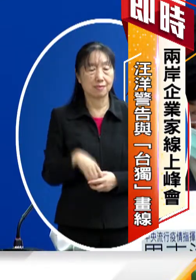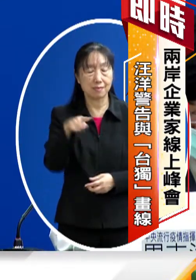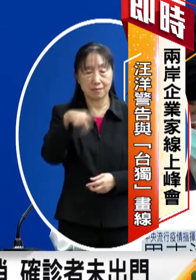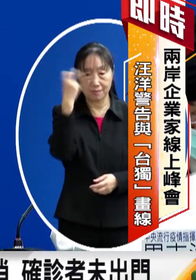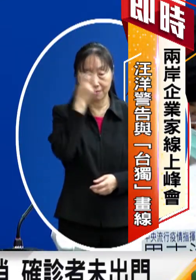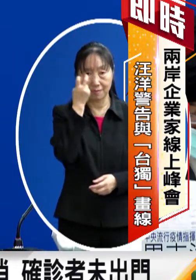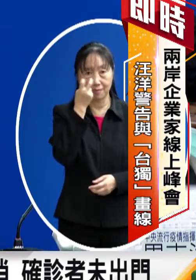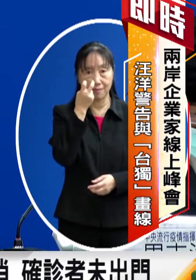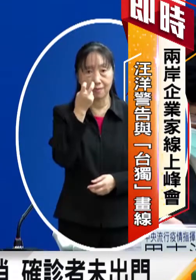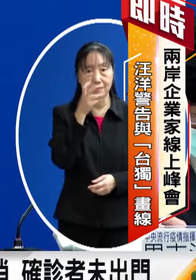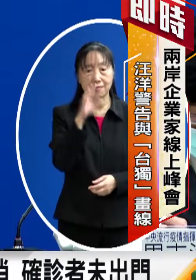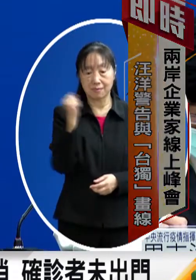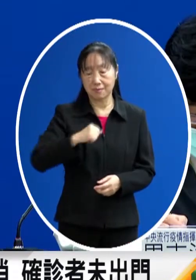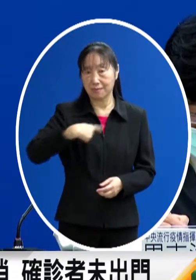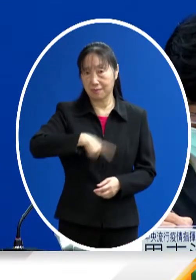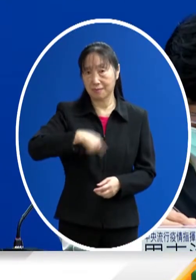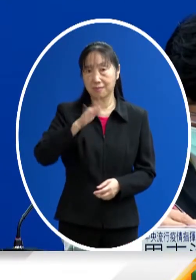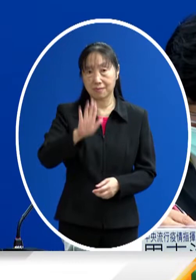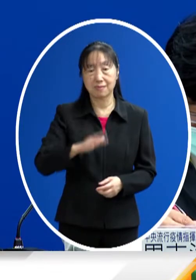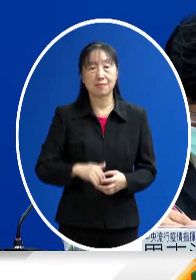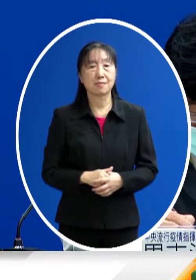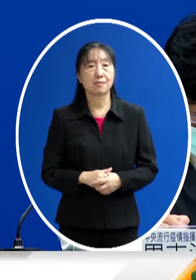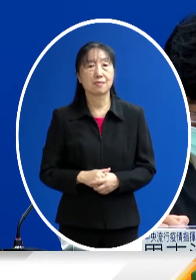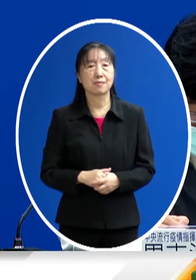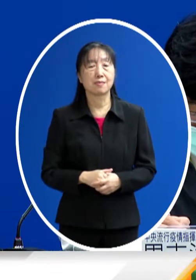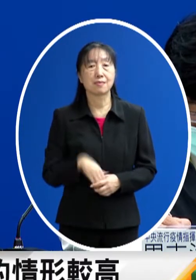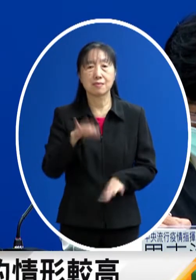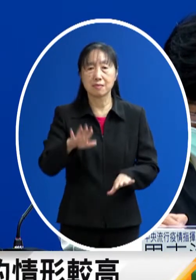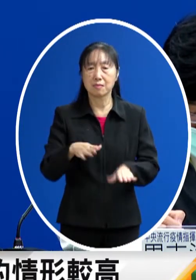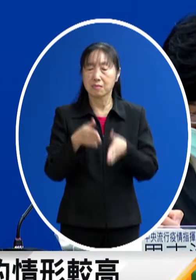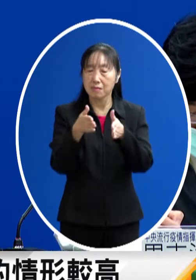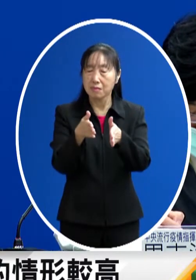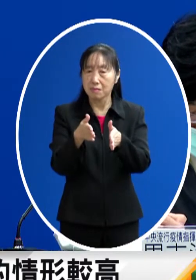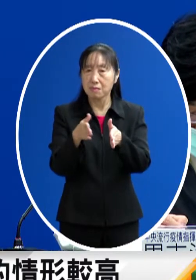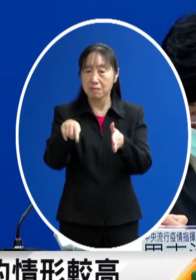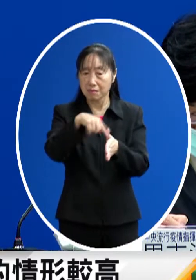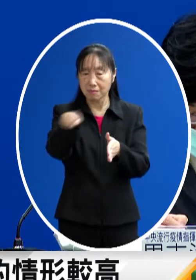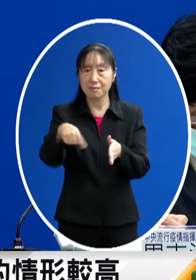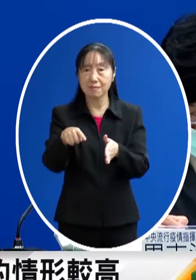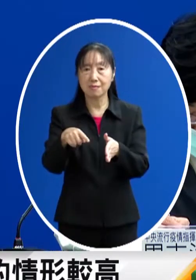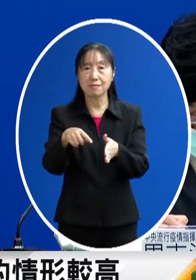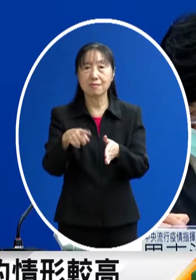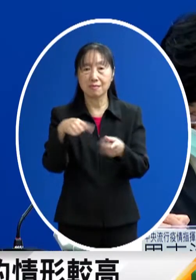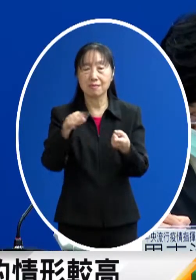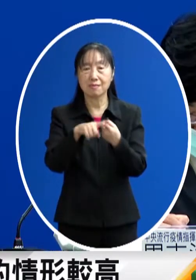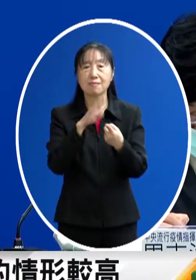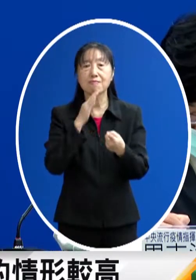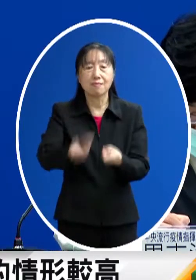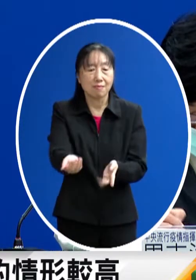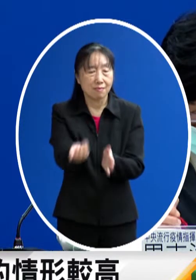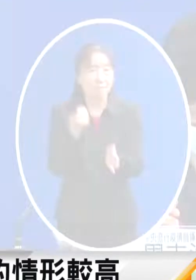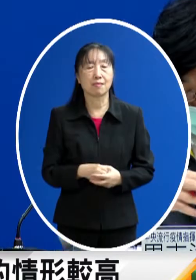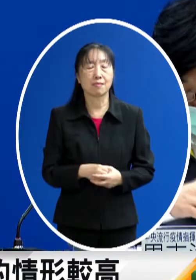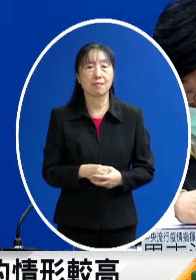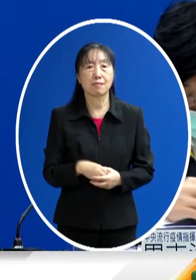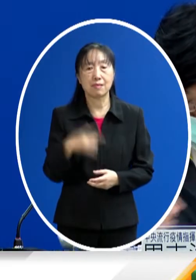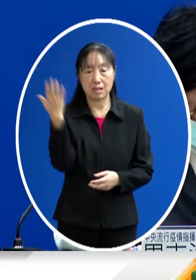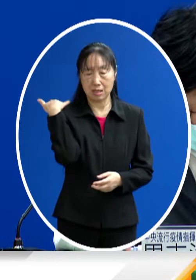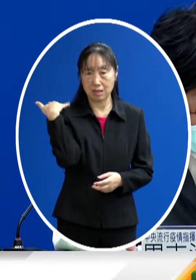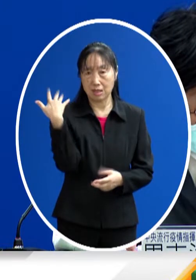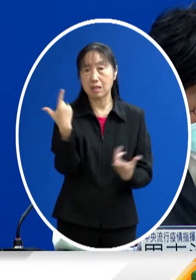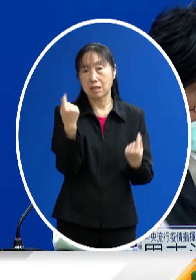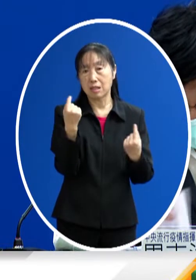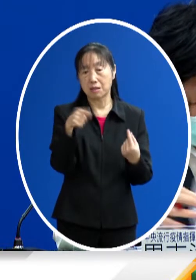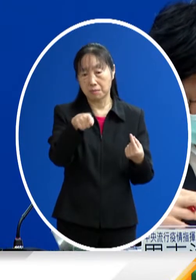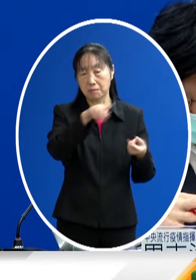检验有这个抗体的一个产生，所以目前研判应该是属于一个旧案的情形较高，偶尔都会看